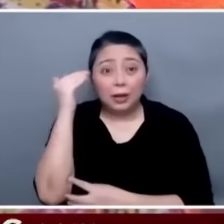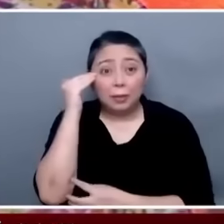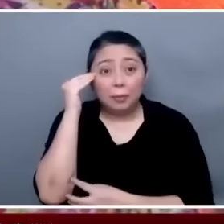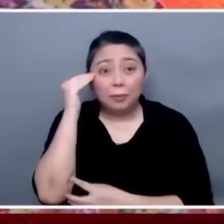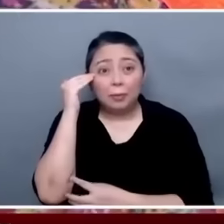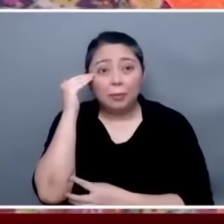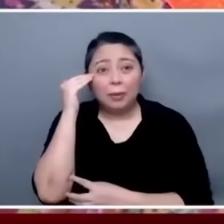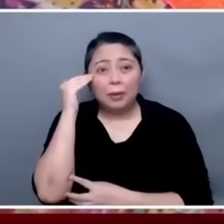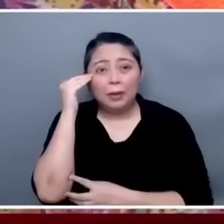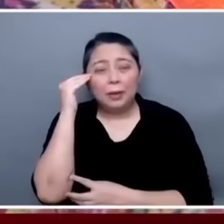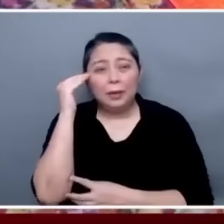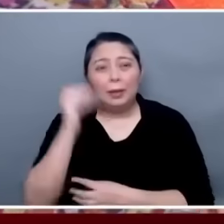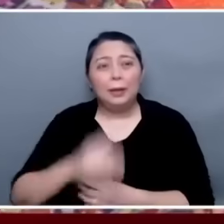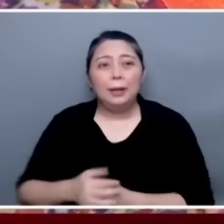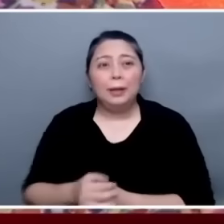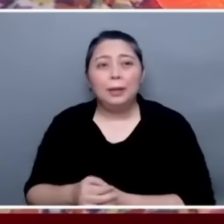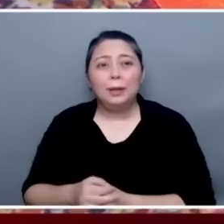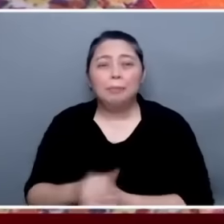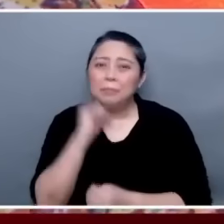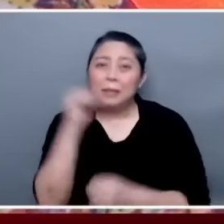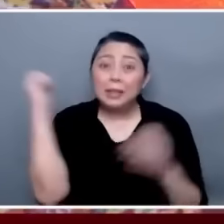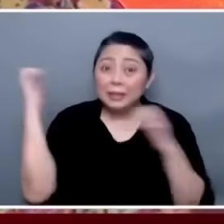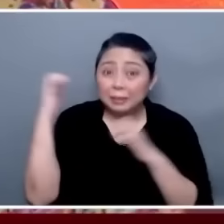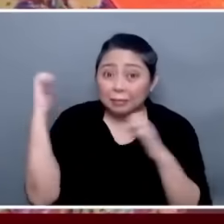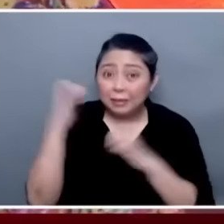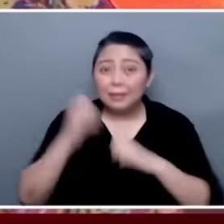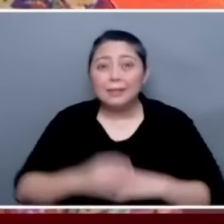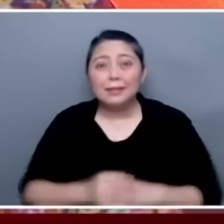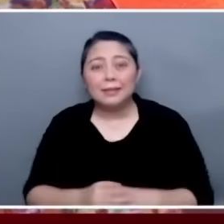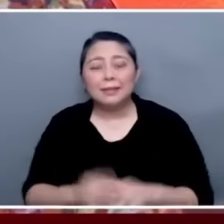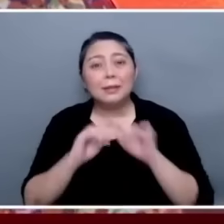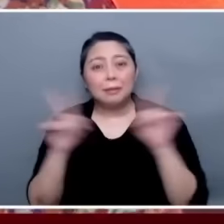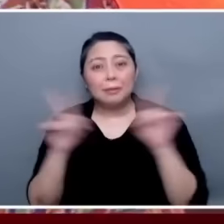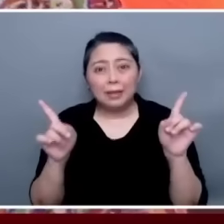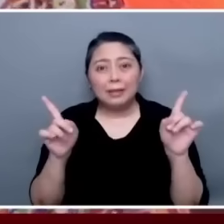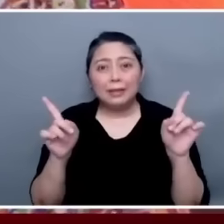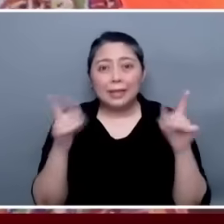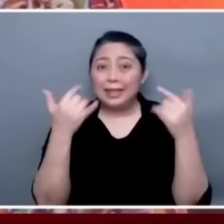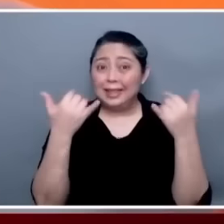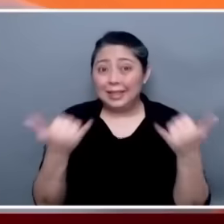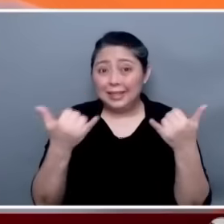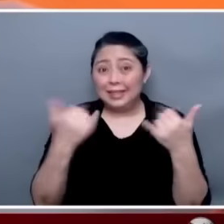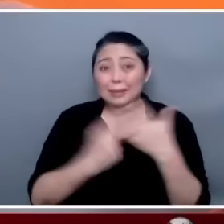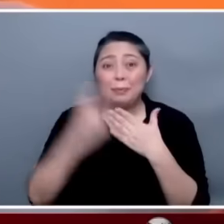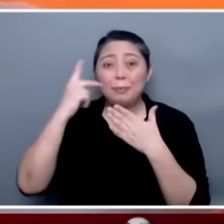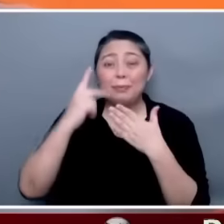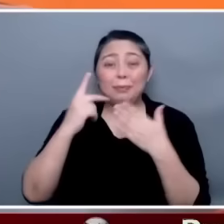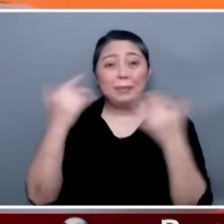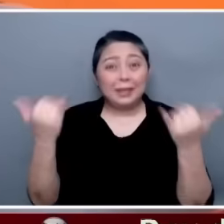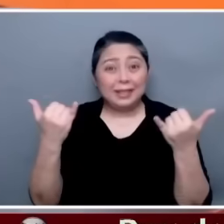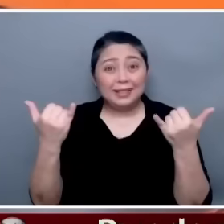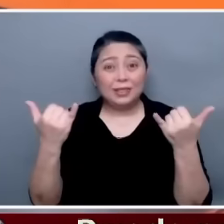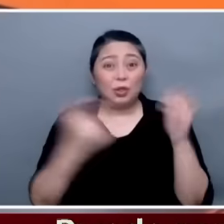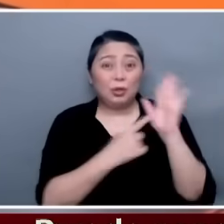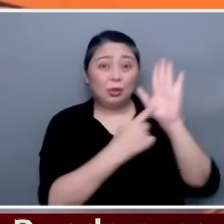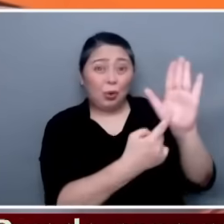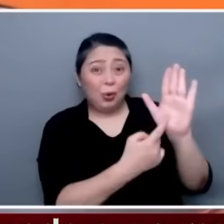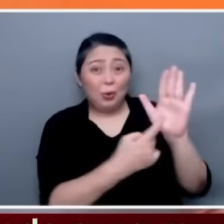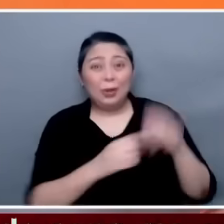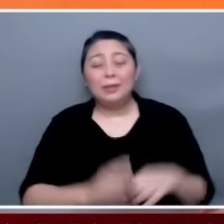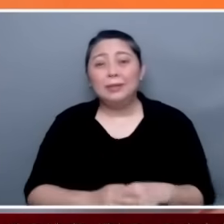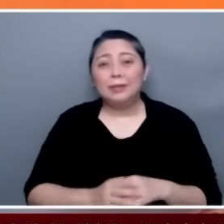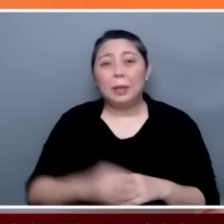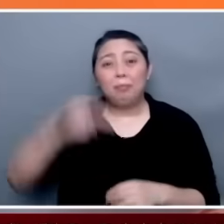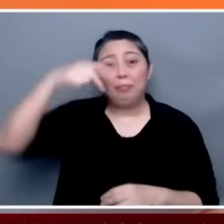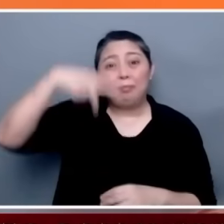hindi expected, pero itong programa na to yung nagtadhana sa amin